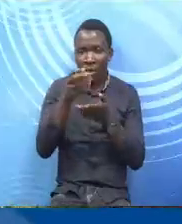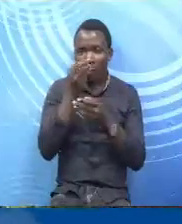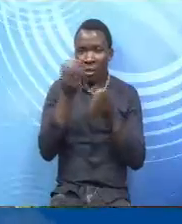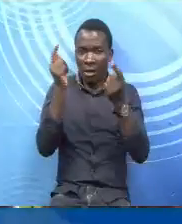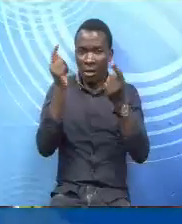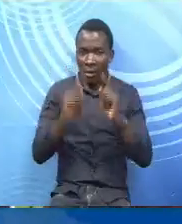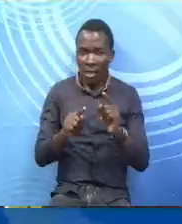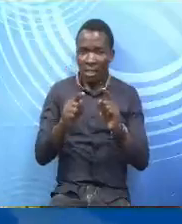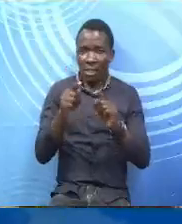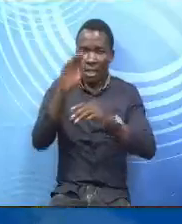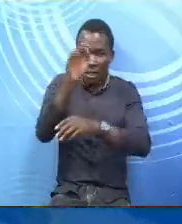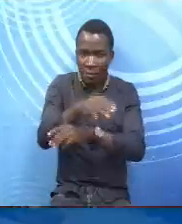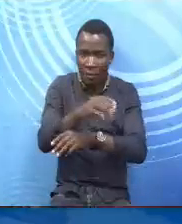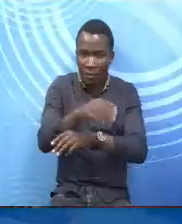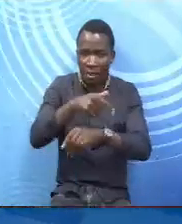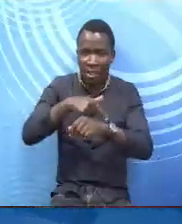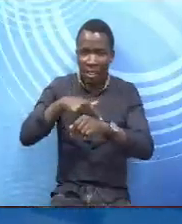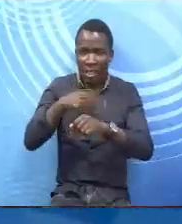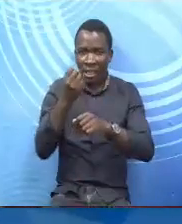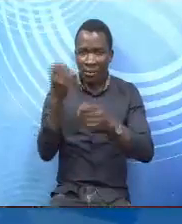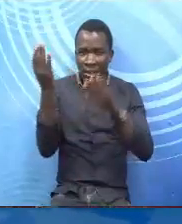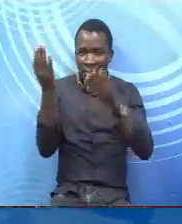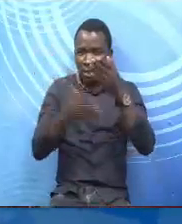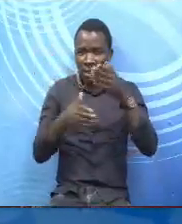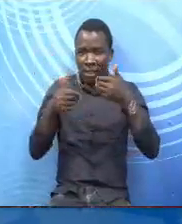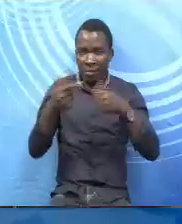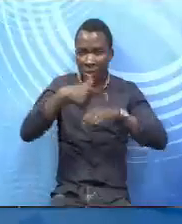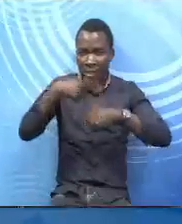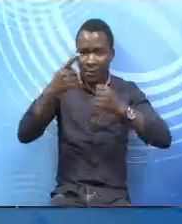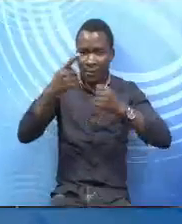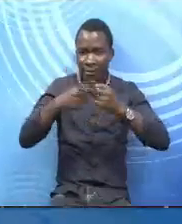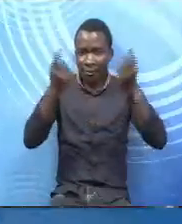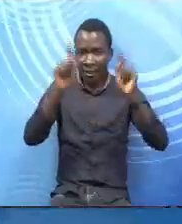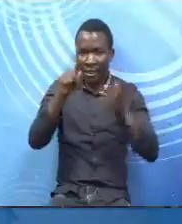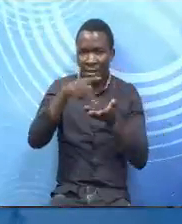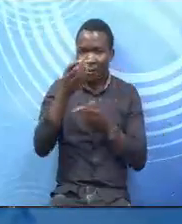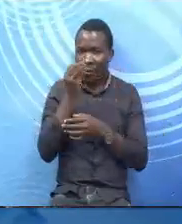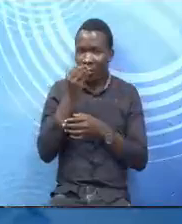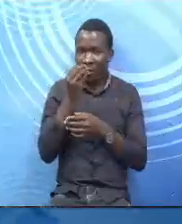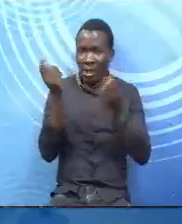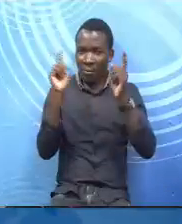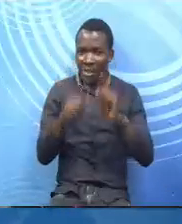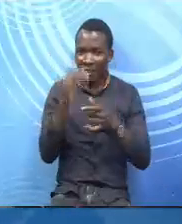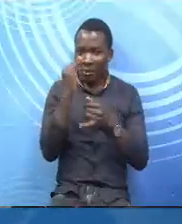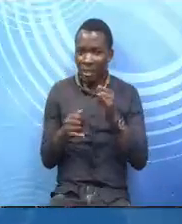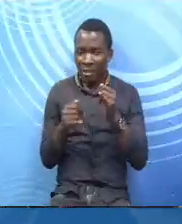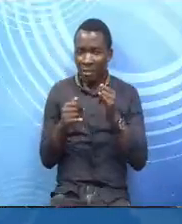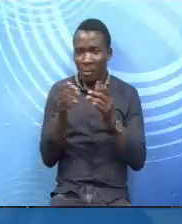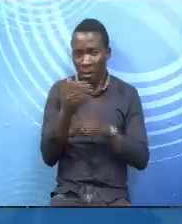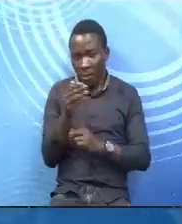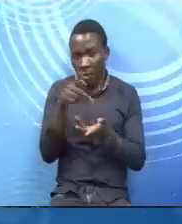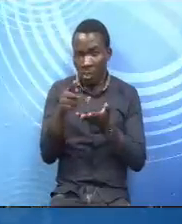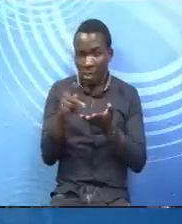nimugoroba hasa 11 n'igice sa 12 niho baba bari guha basanga twatashye bo bakabura ibyo bahaha